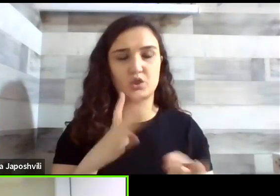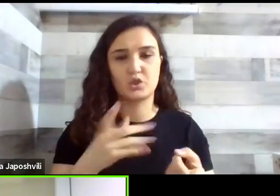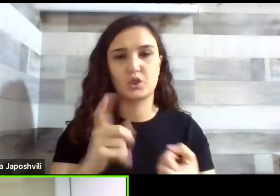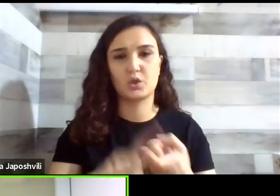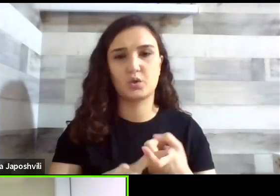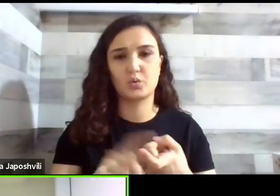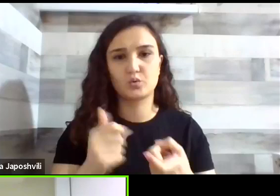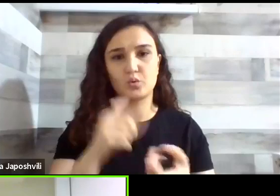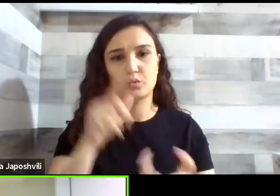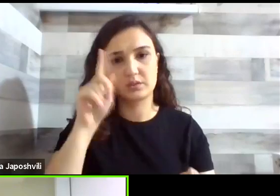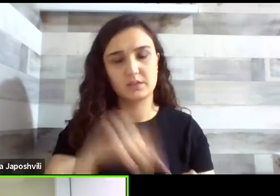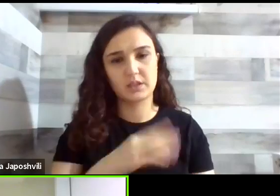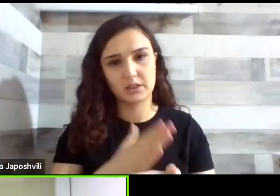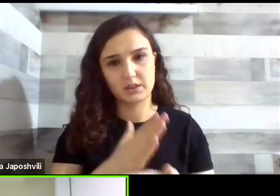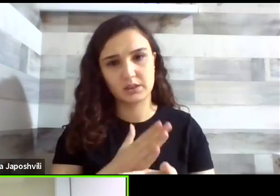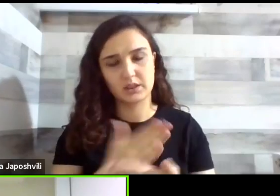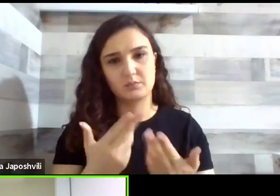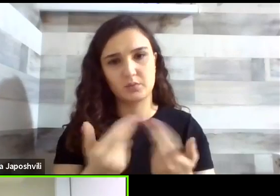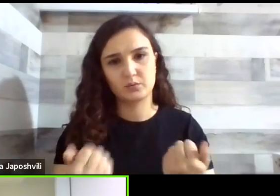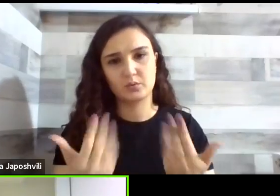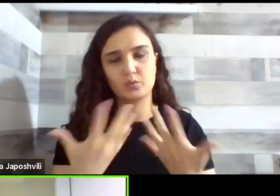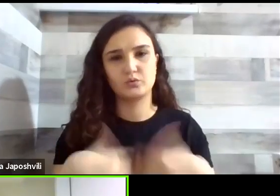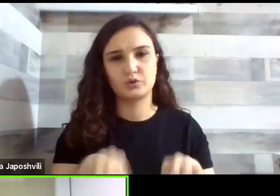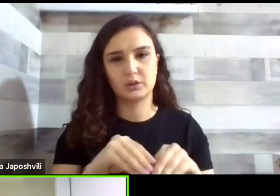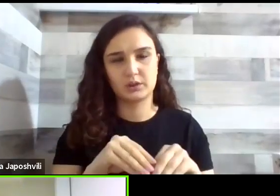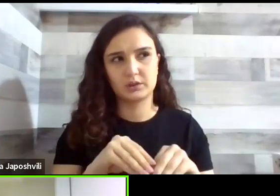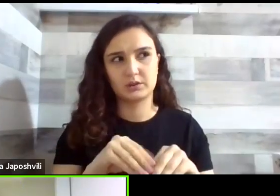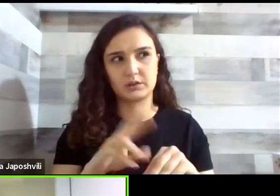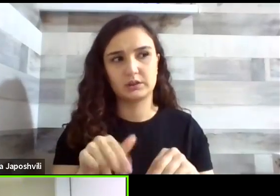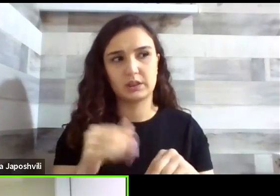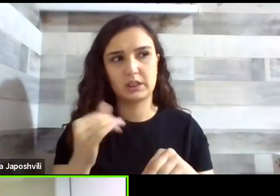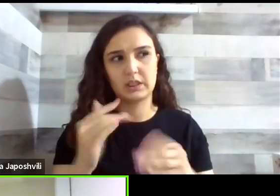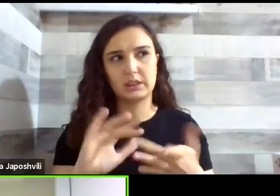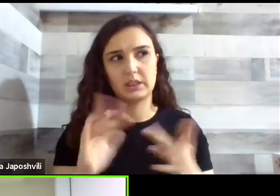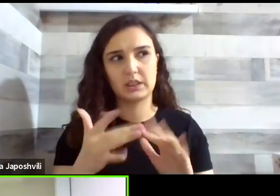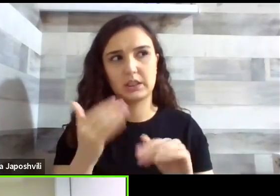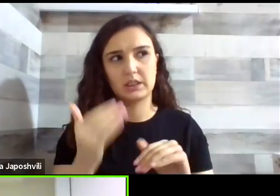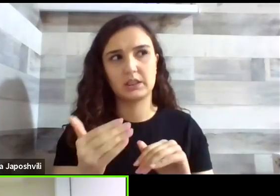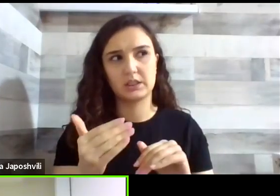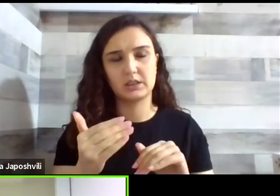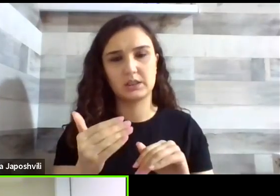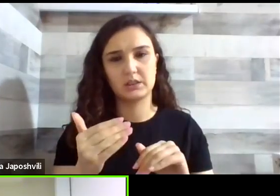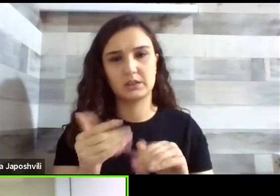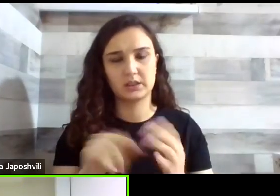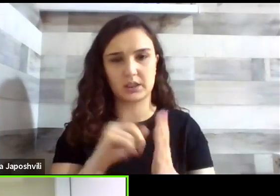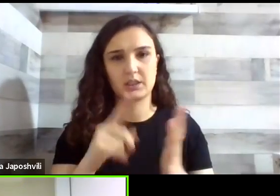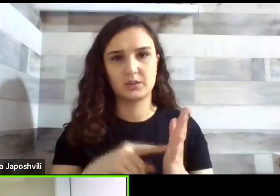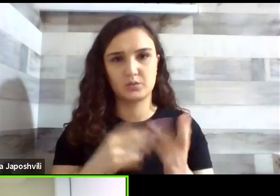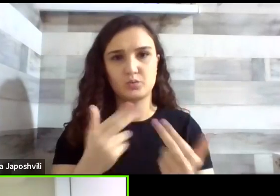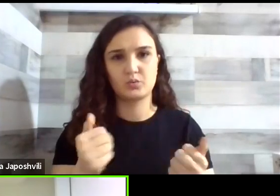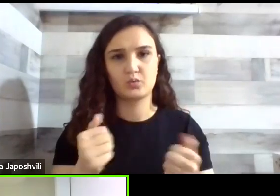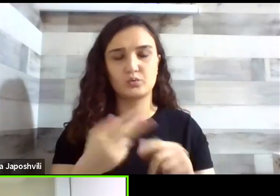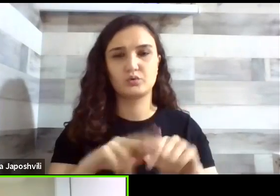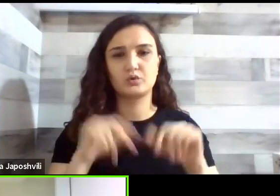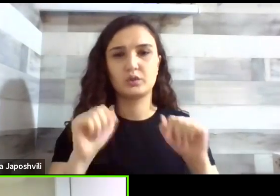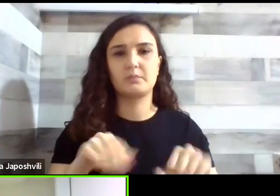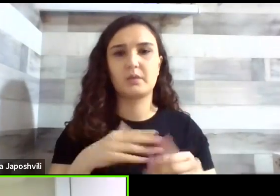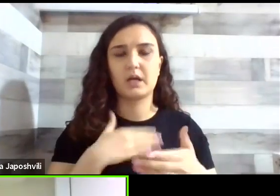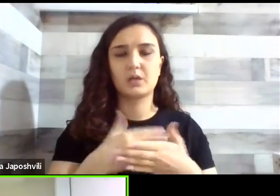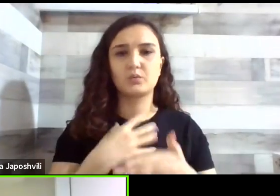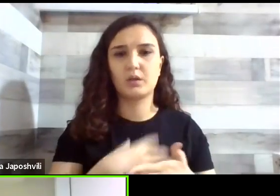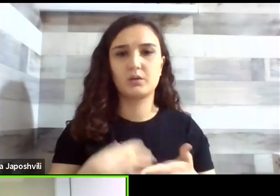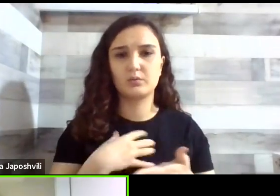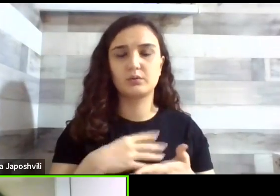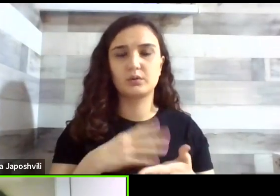როგორც სპეციალისტს, ასევე რა თქმა უნდა ოჯახს და ინტერნეტის საკითხიც, ხო, რომელიც შეიძლება აქტუალური იყოს